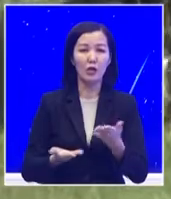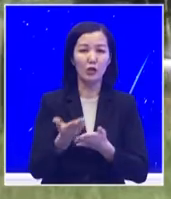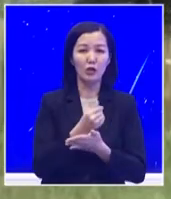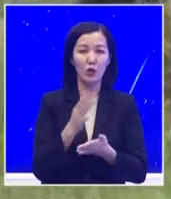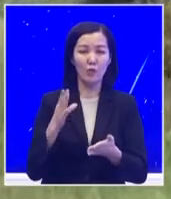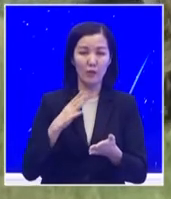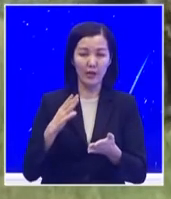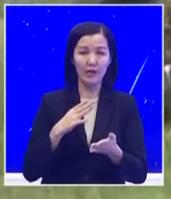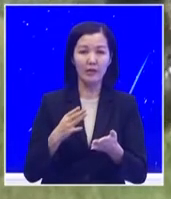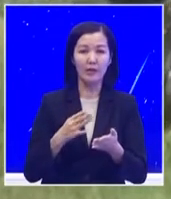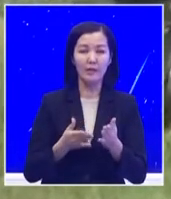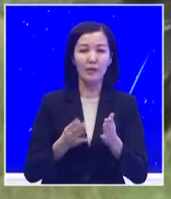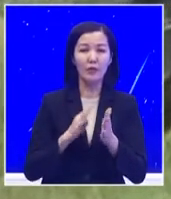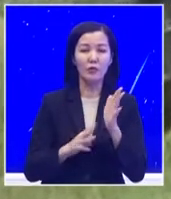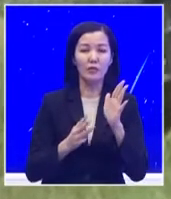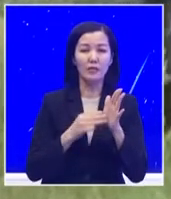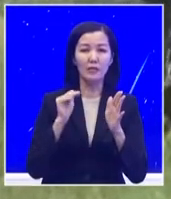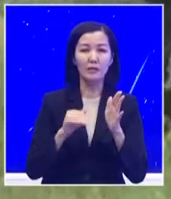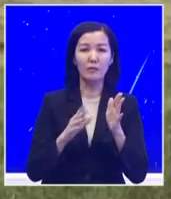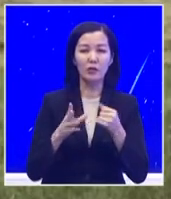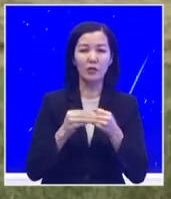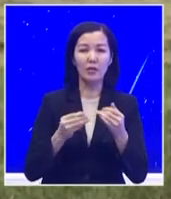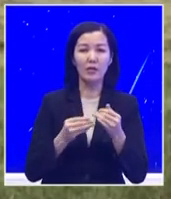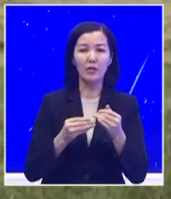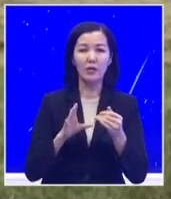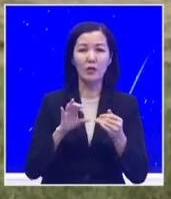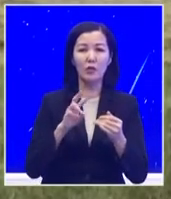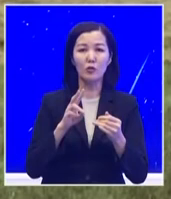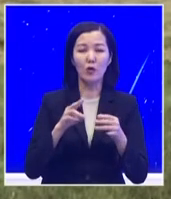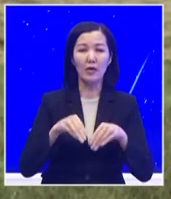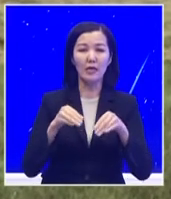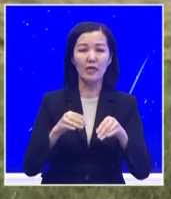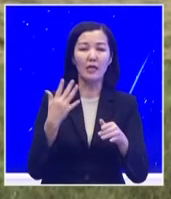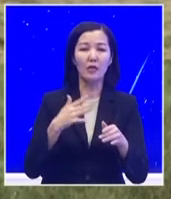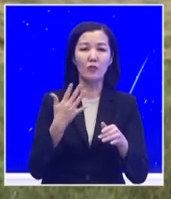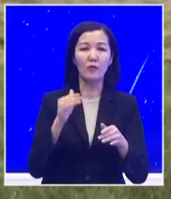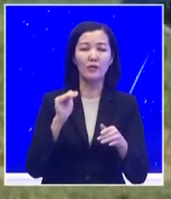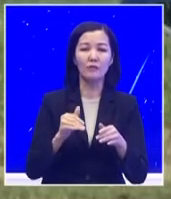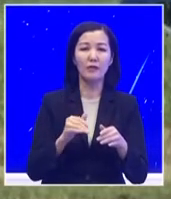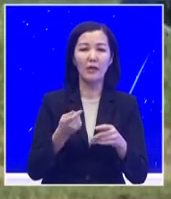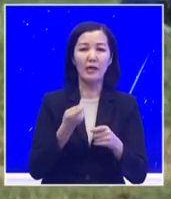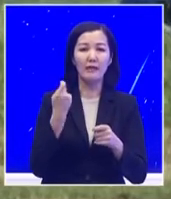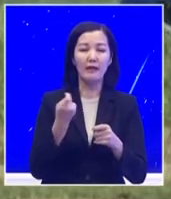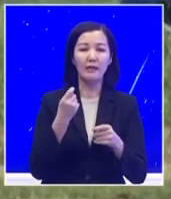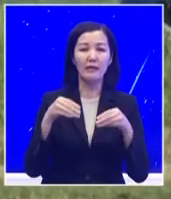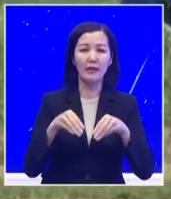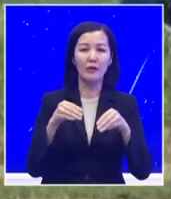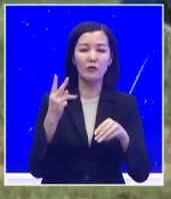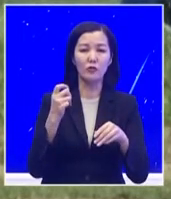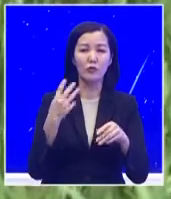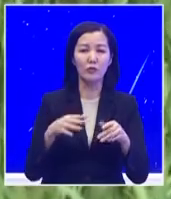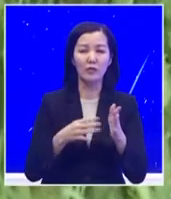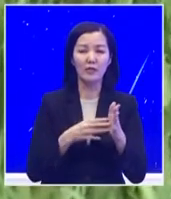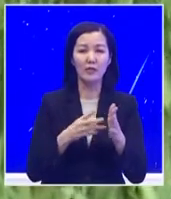Жергілікті дихандар былтыр 98 мыңнан астам гектарға соқа салған. Соның 55 мыңына дәнді дақыл себіліп, 138 мың